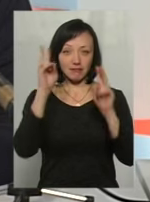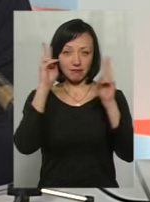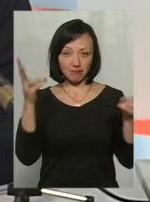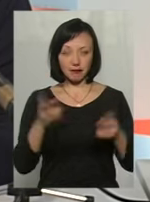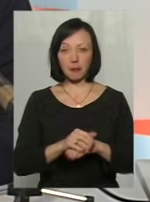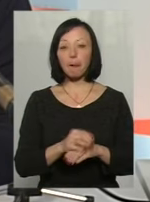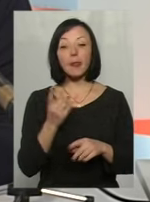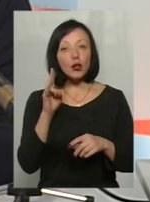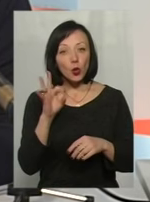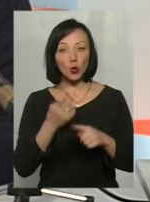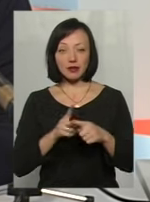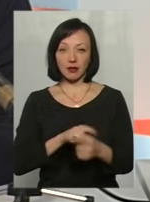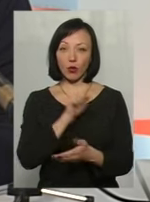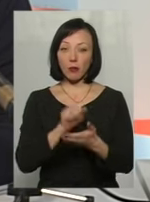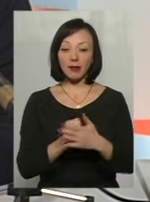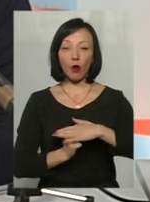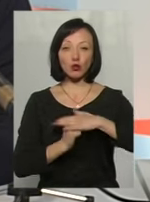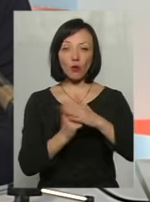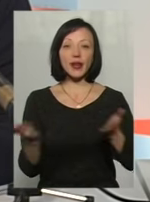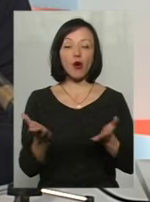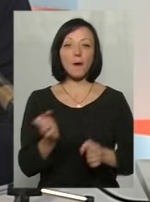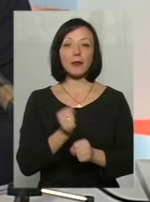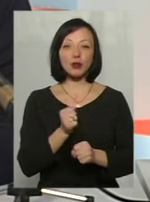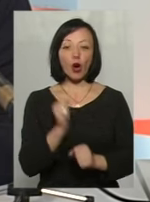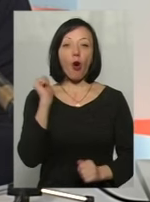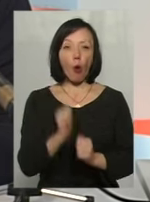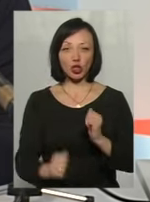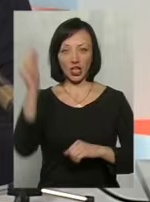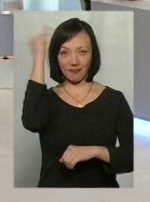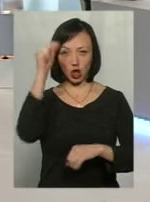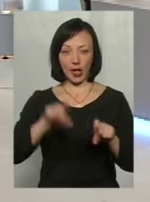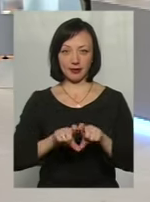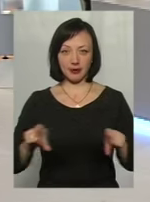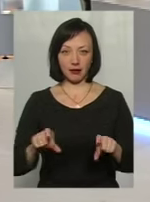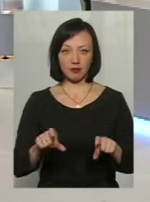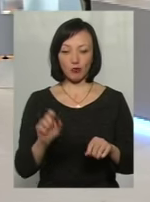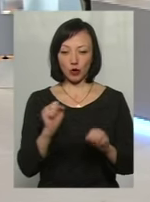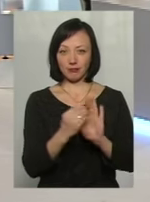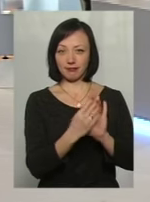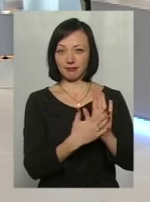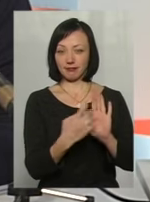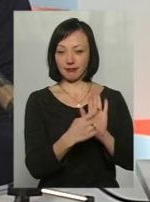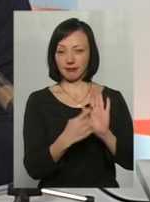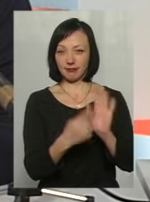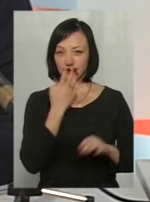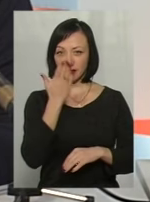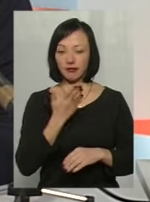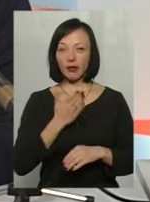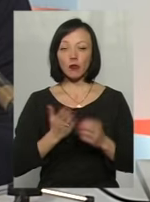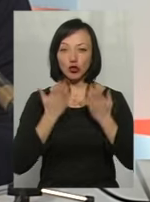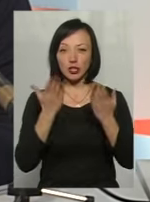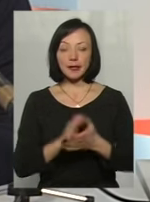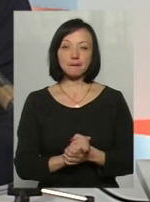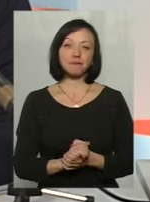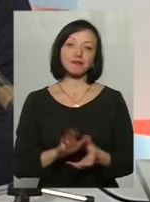той документ, на якому, на основі якого працює безпосередньо кожен навчальний заклад. І на який можна зіслатися. Так. І взагалі, коли ми говоримо про